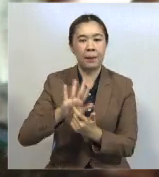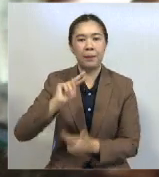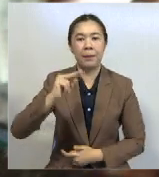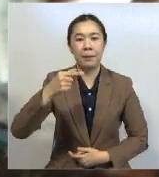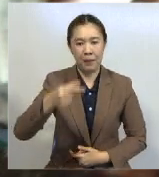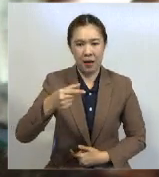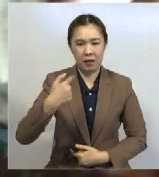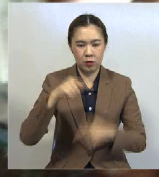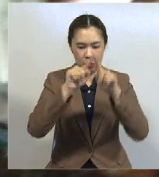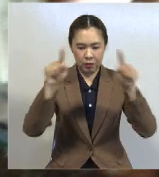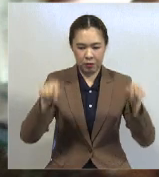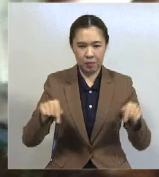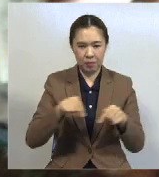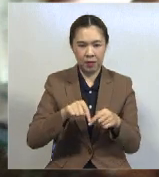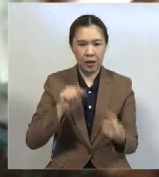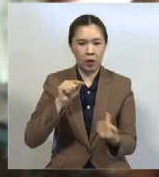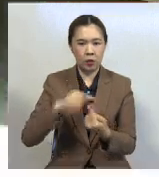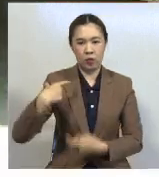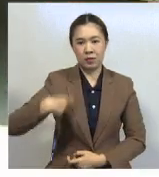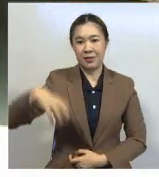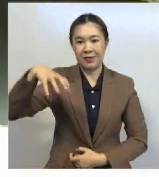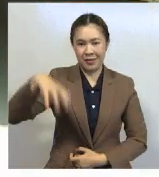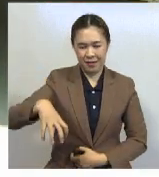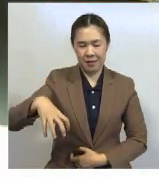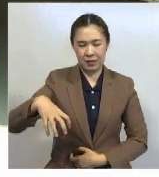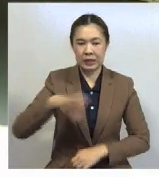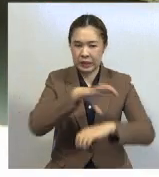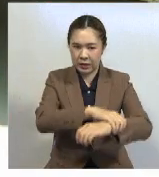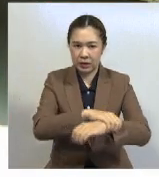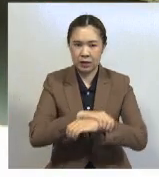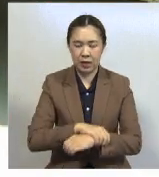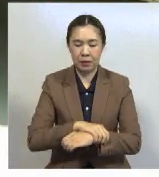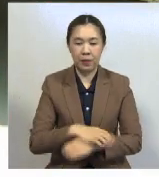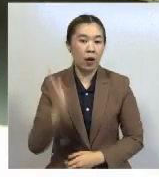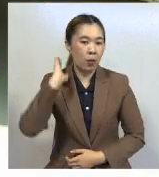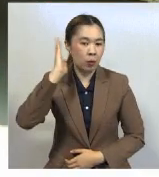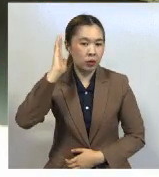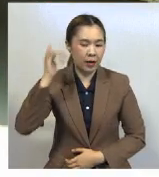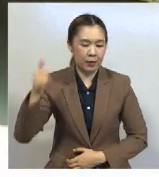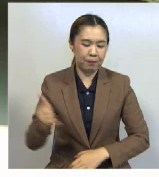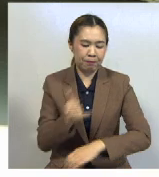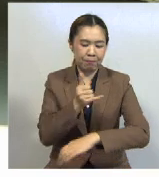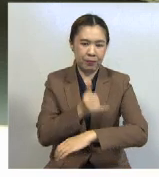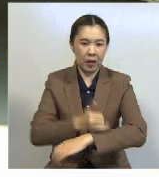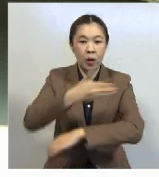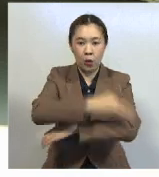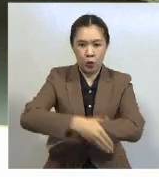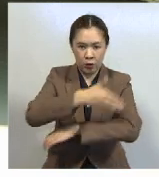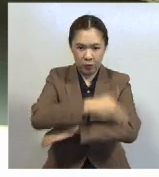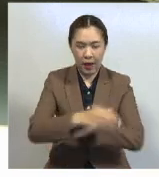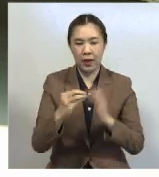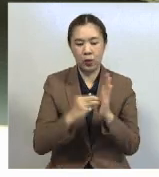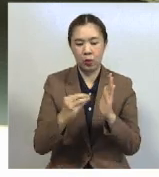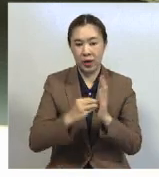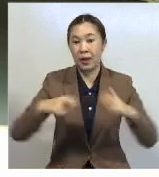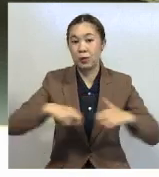าตามหมายจับของศาลจังหวัดขอนแก่นค่ะขณะที่เขาเนี่ยโดยสารรถไฟสายกรุงเทพสุรินทร์นะคะโด